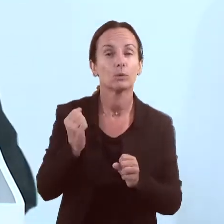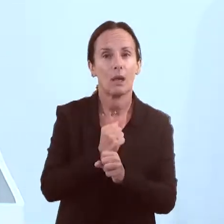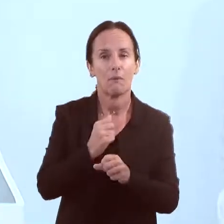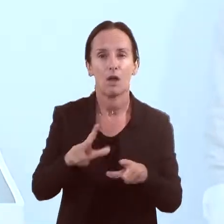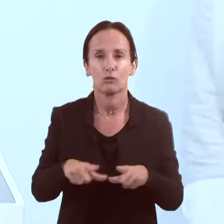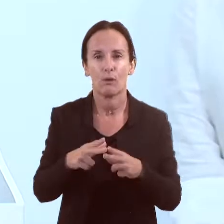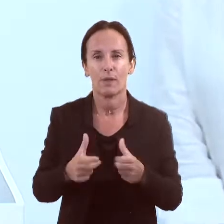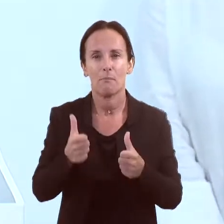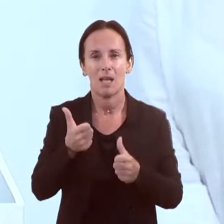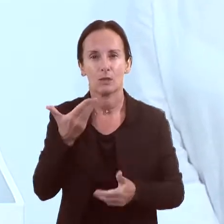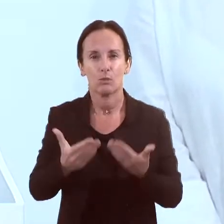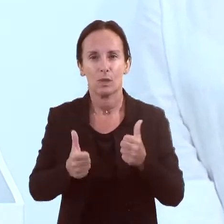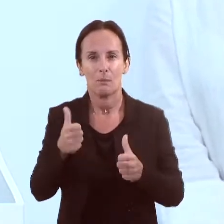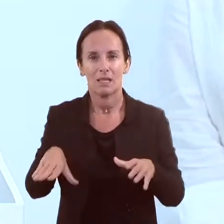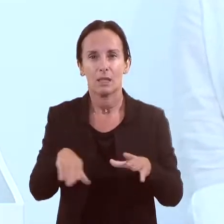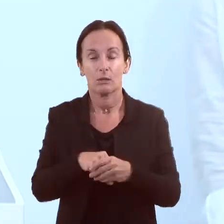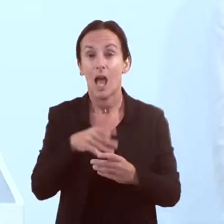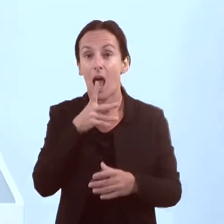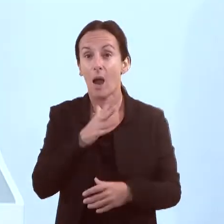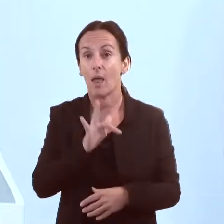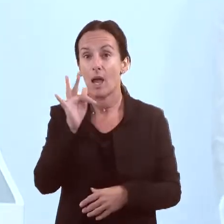Magdalena.